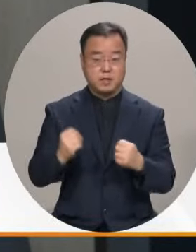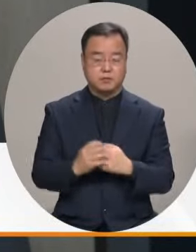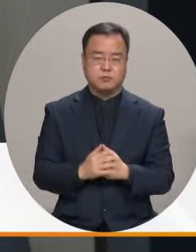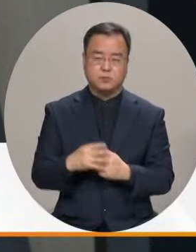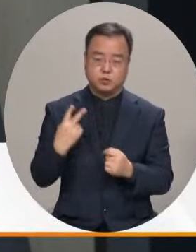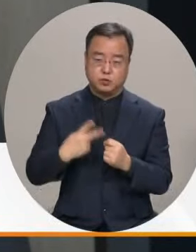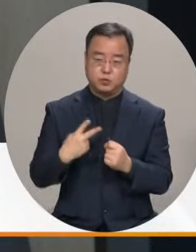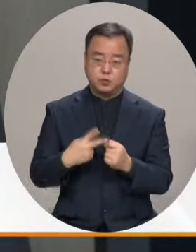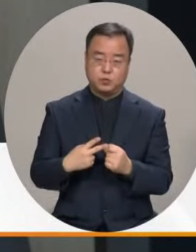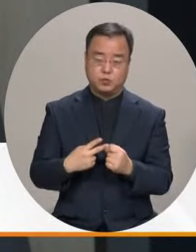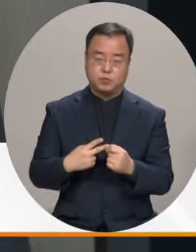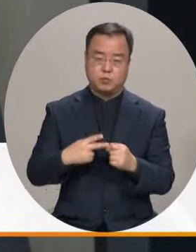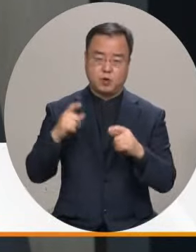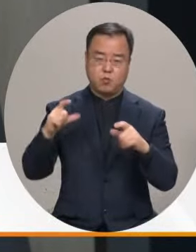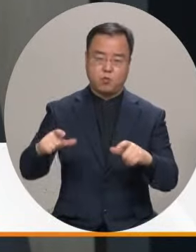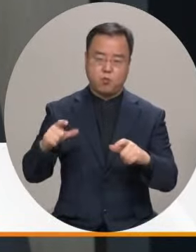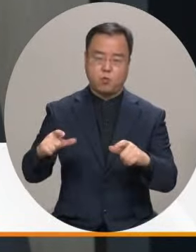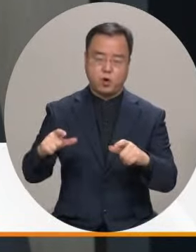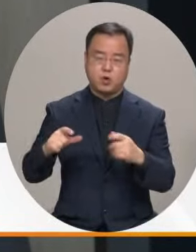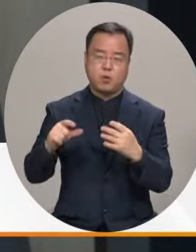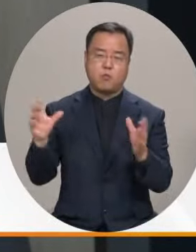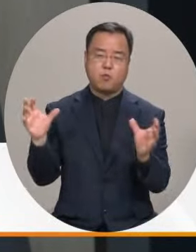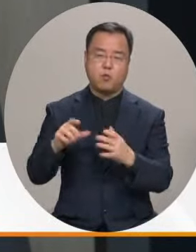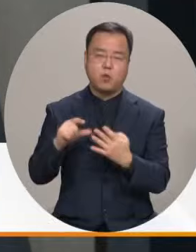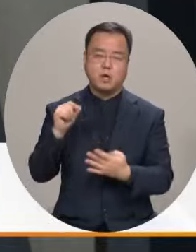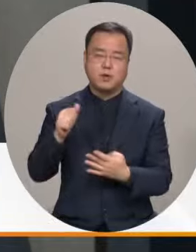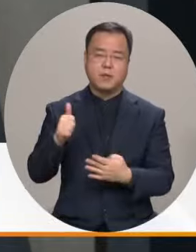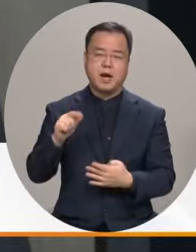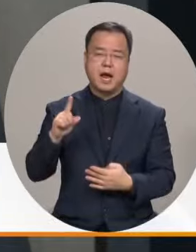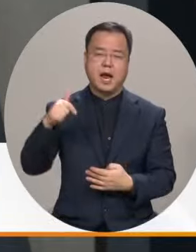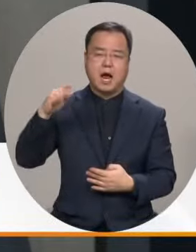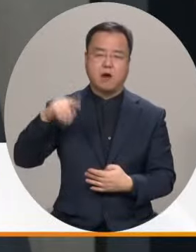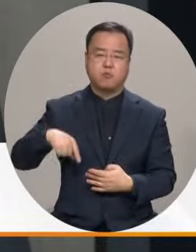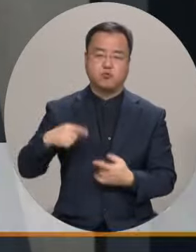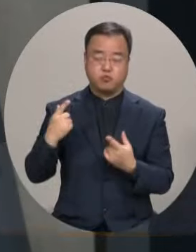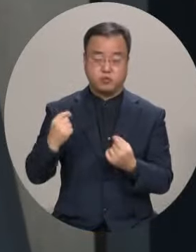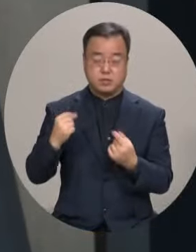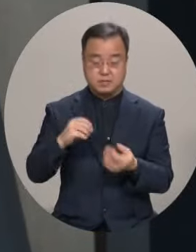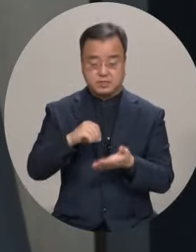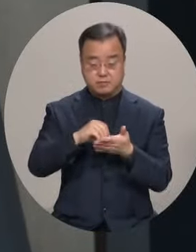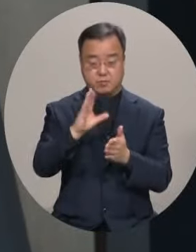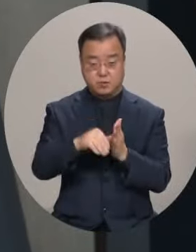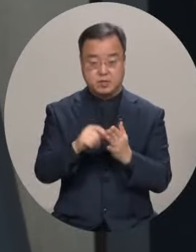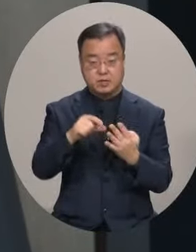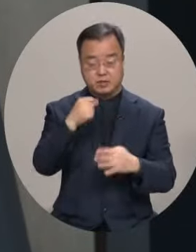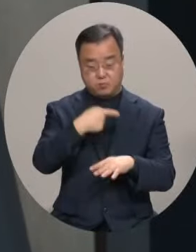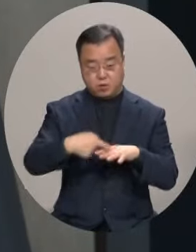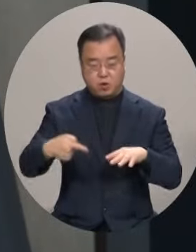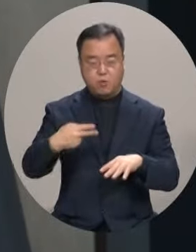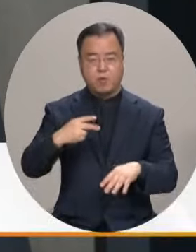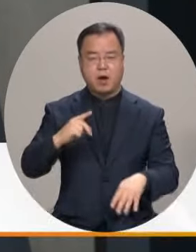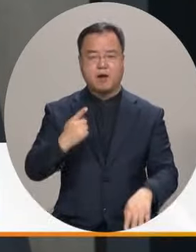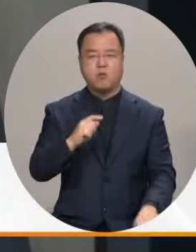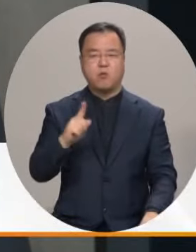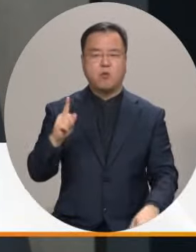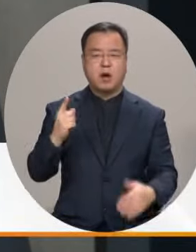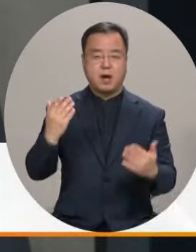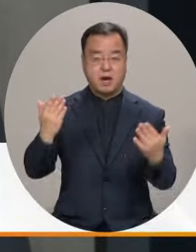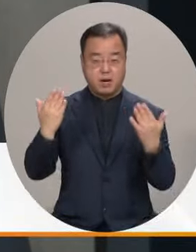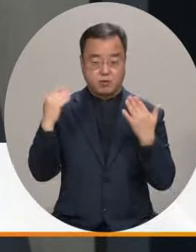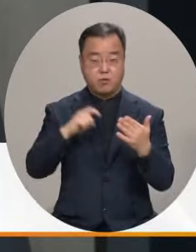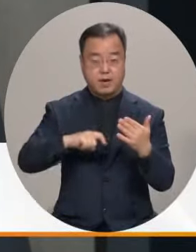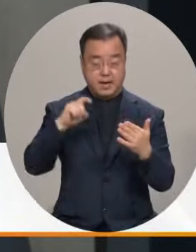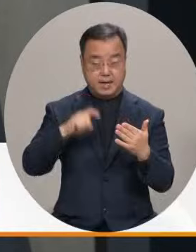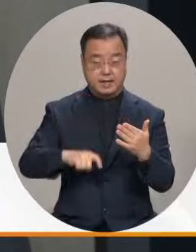이제 광역 모집이라 보통 학부제 하는 건데 입학할 때 선택했던 결이나 그 단과대 안에서 학과를 고르는 걸 말합니다 조금